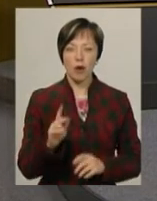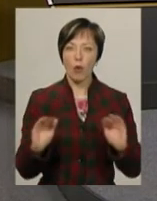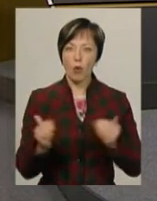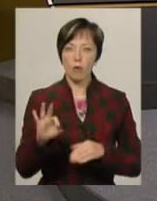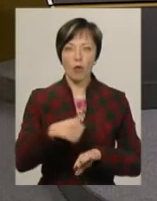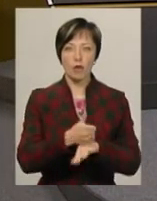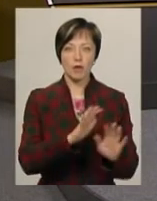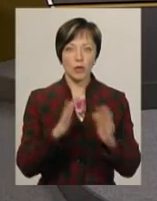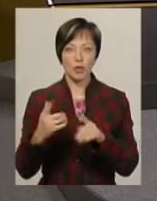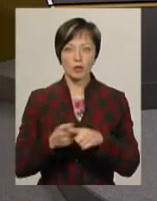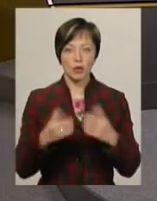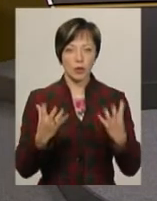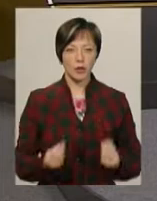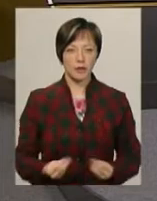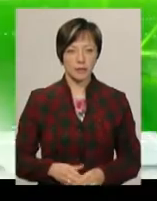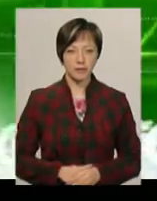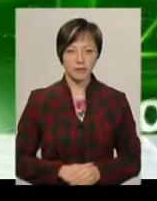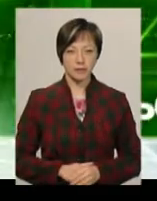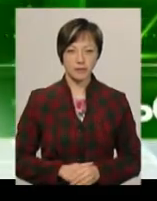Коротко про головні події цього дня.